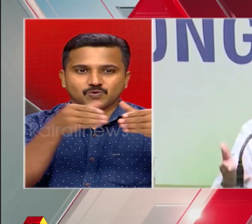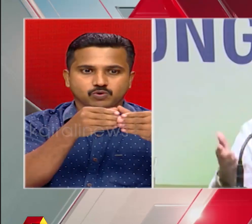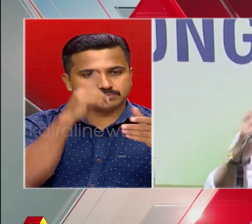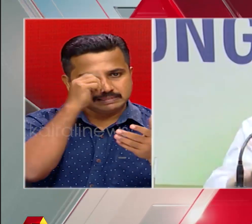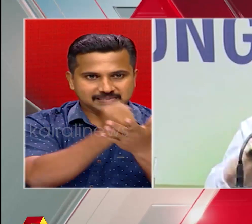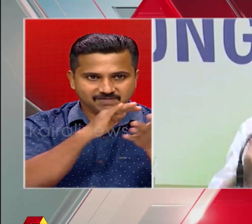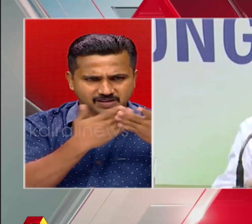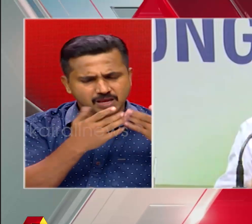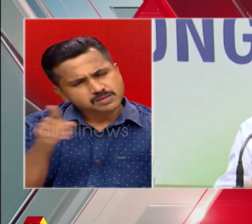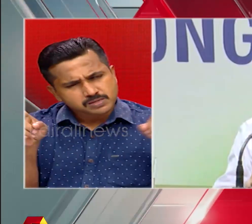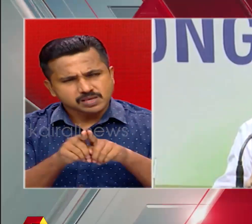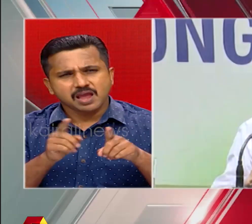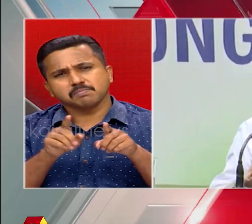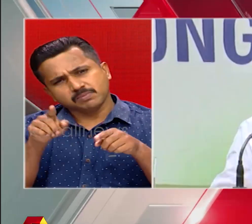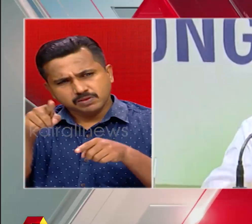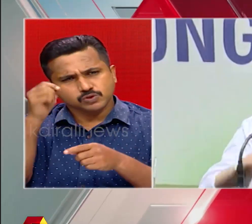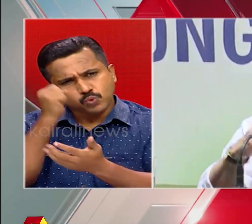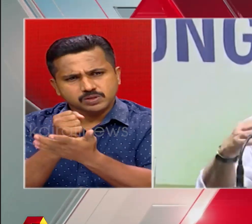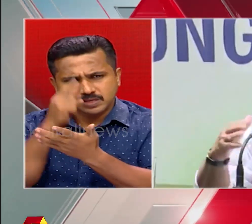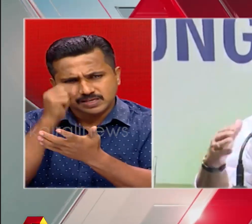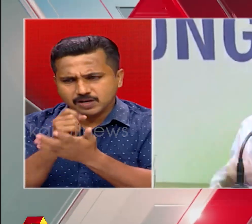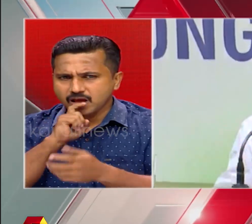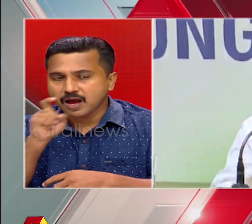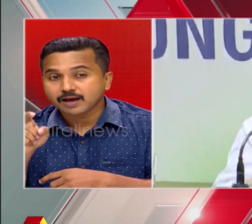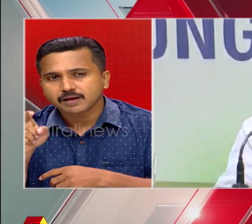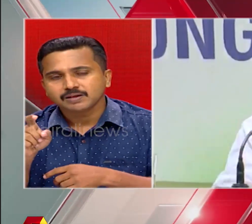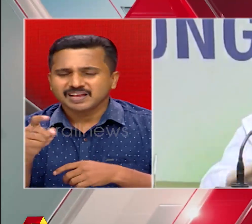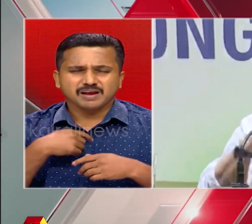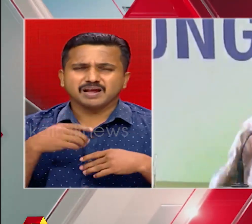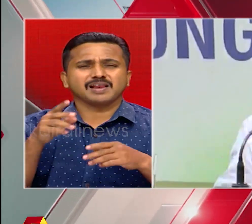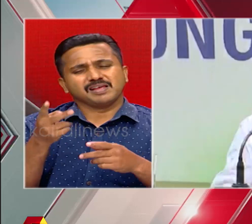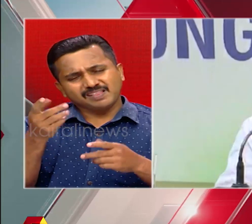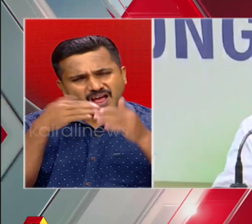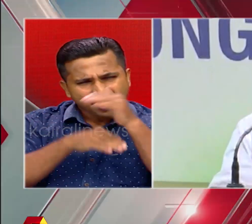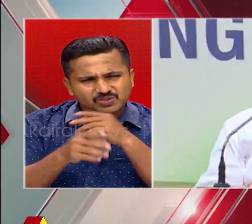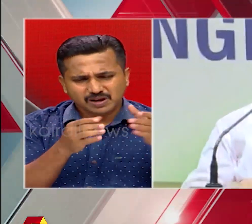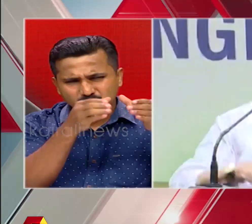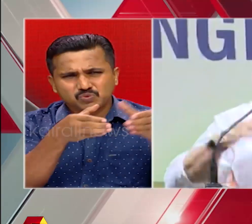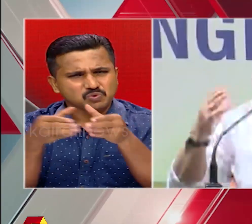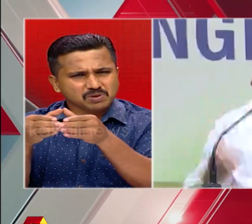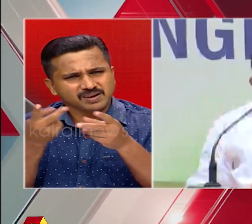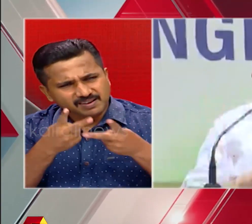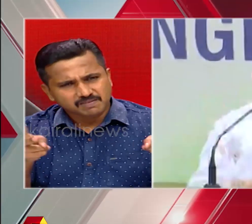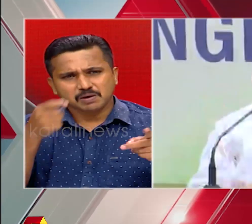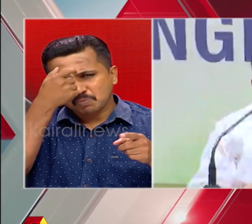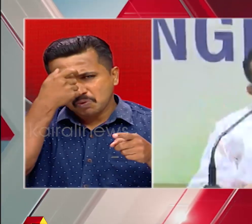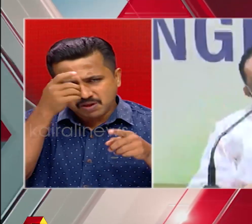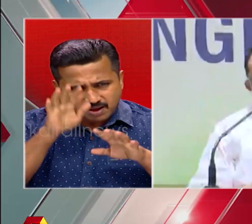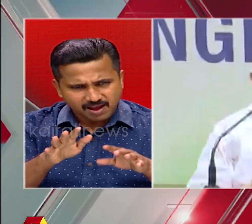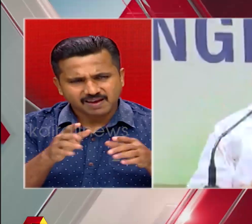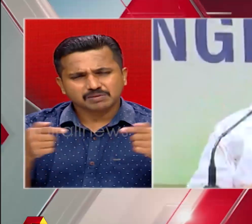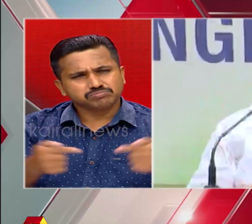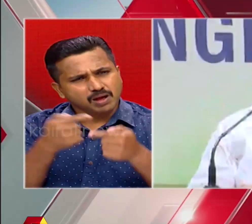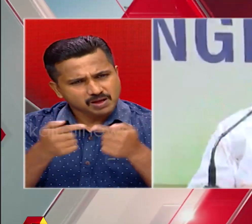പല കാര്യത്തിലും, മുസ്ലിം ലീഗ് മാത്രമല്ല ഇതിനകത്ത് നിൽക്കുന്ന പല പാർട്ടികൾ തമ്മിലും പല സോഷ്യൽ ഇഷ്യൂസ് ഉണ്ട്, പല പൊളിറ്റിക്കൽ ഇഷ്യൂസ് ഉണ്ട്,